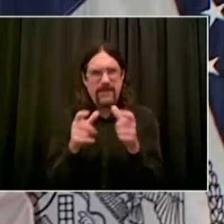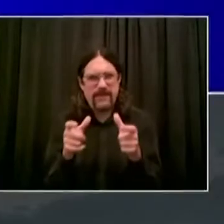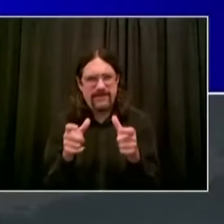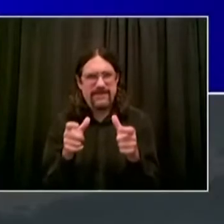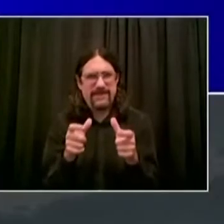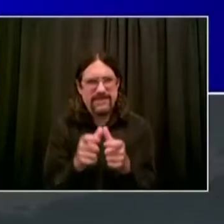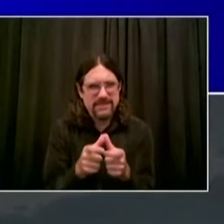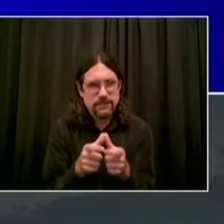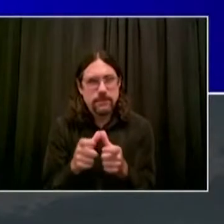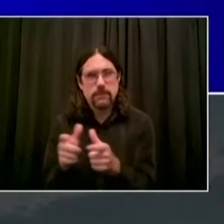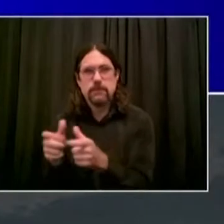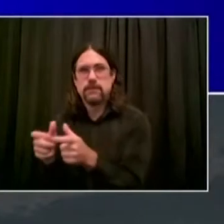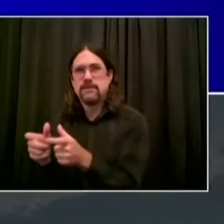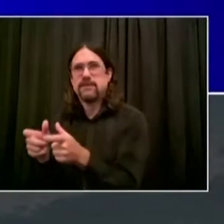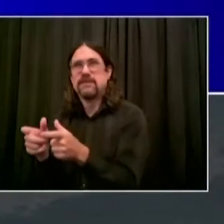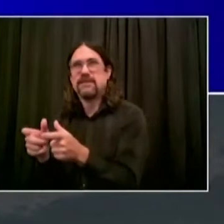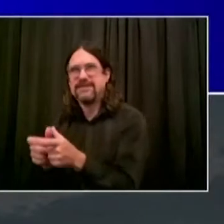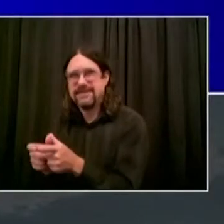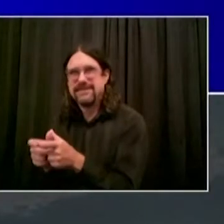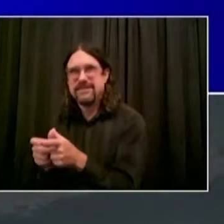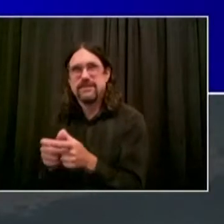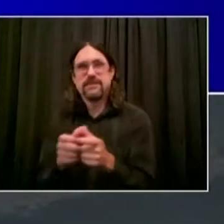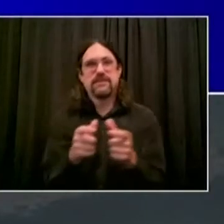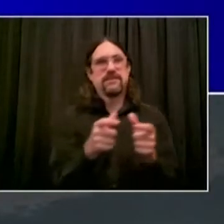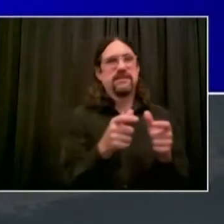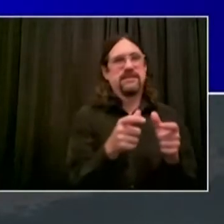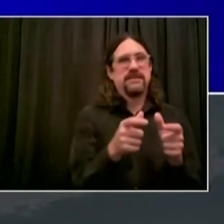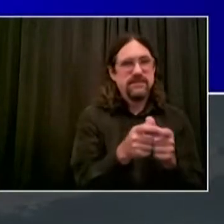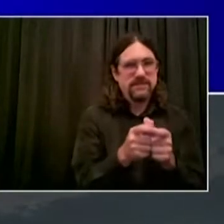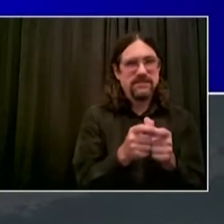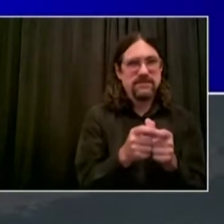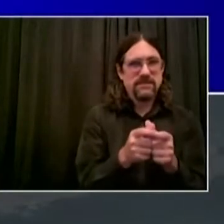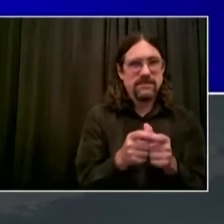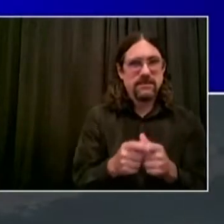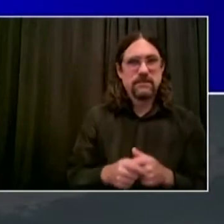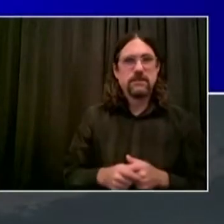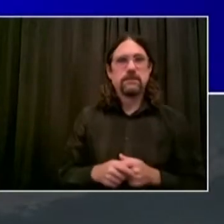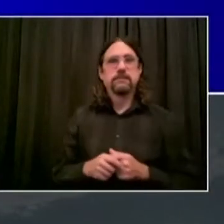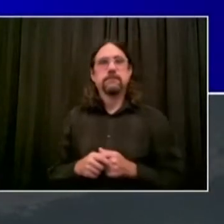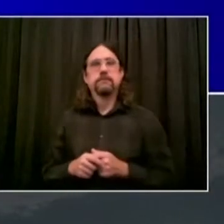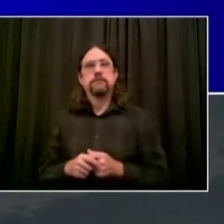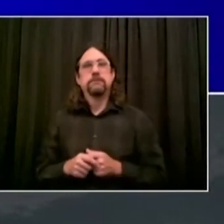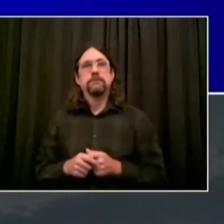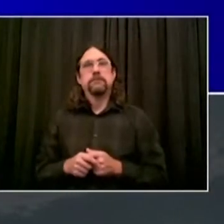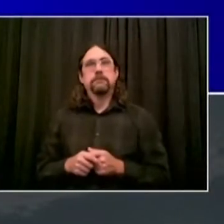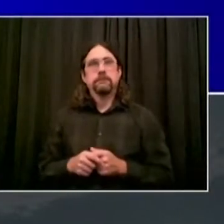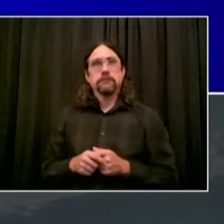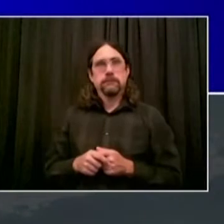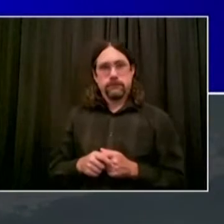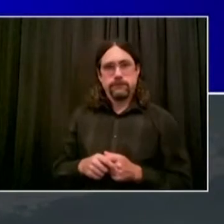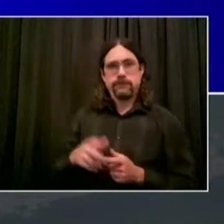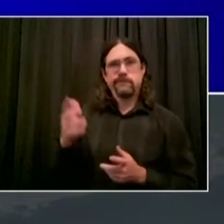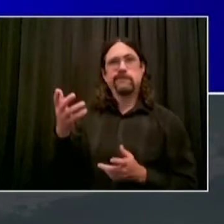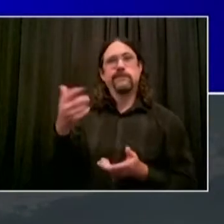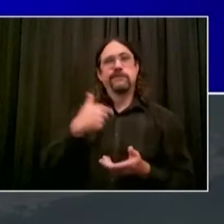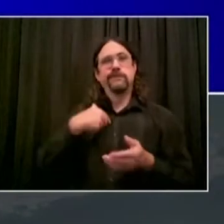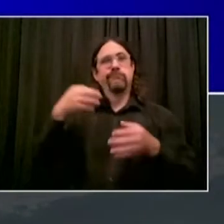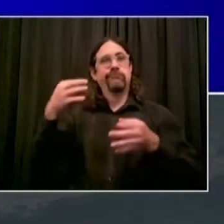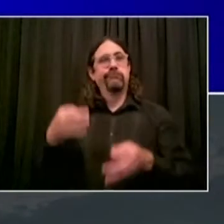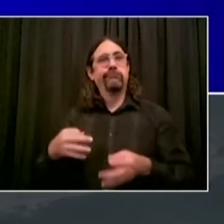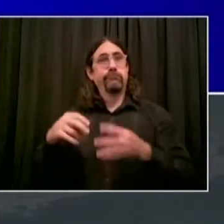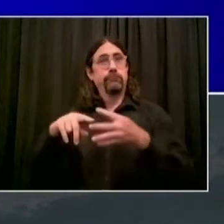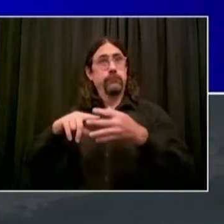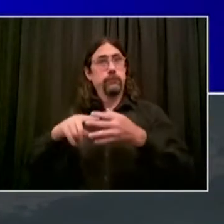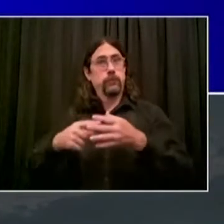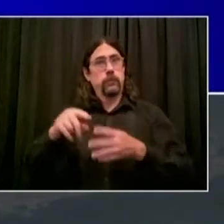eaves perbt 金フラワーnirs ed クルーズ枚祖父です